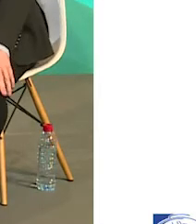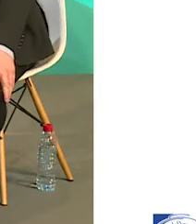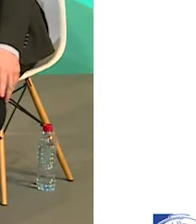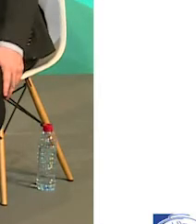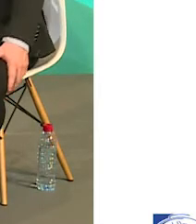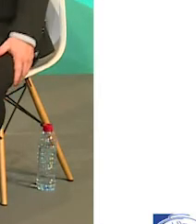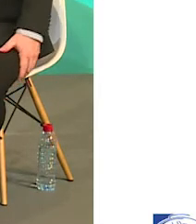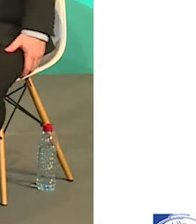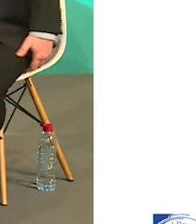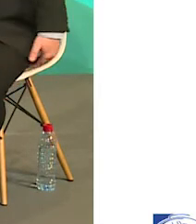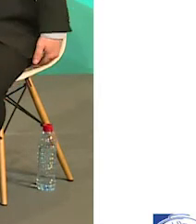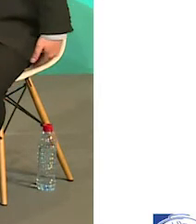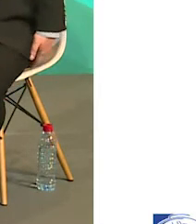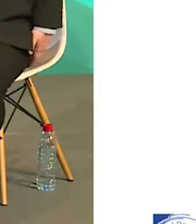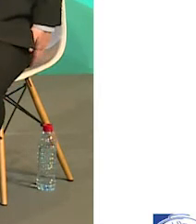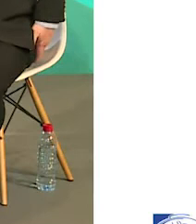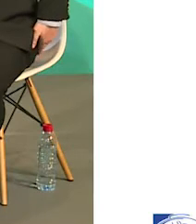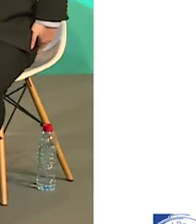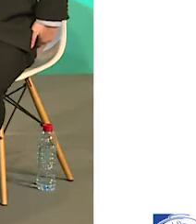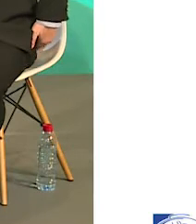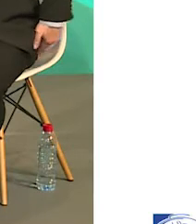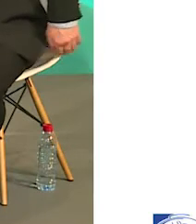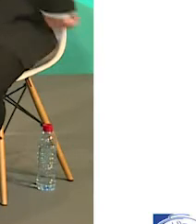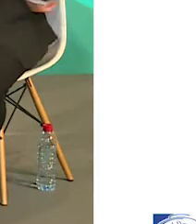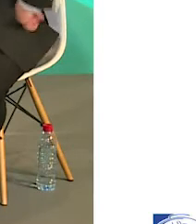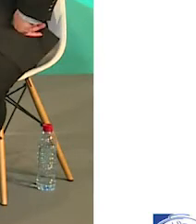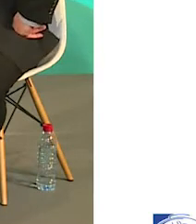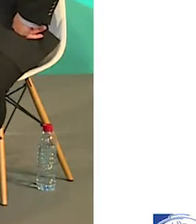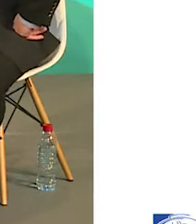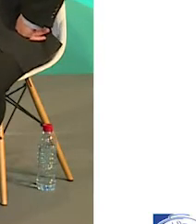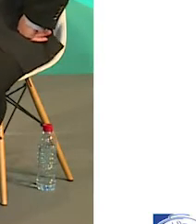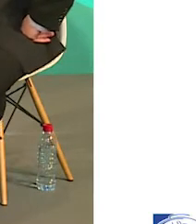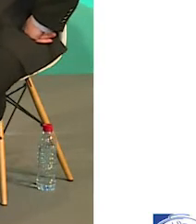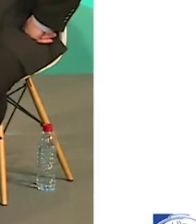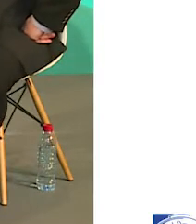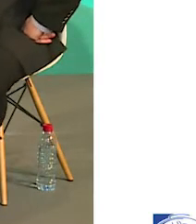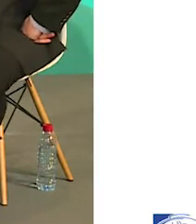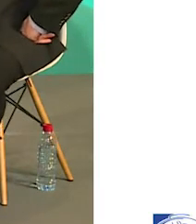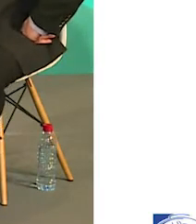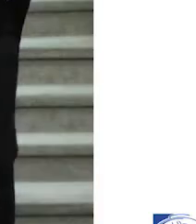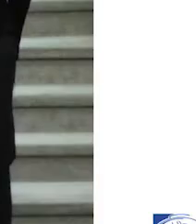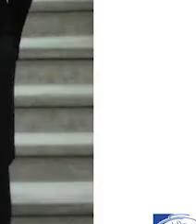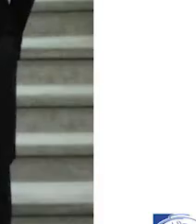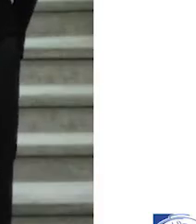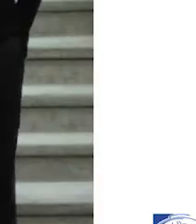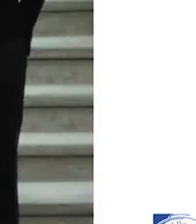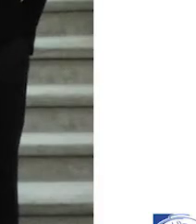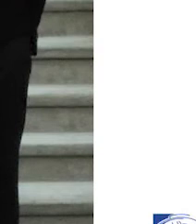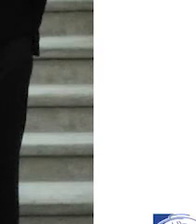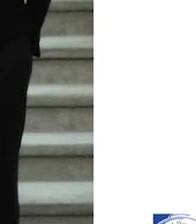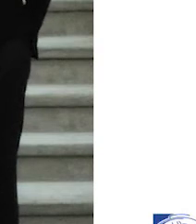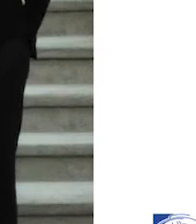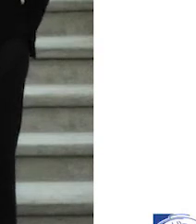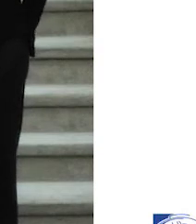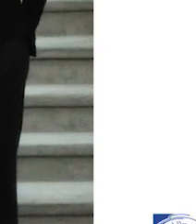sur Pharos et puis poser une question sur les agresseurs. Donc, Hélène de Rugy, je suis de l'Amicale du Nid. On fait des maraudes